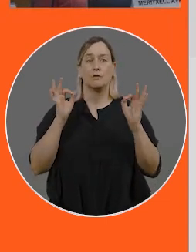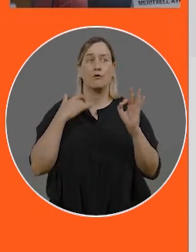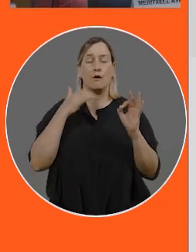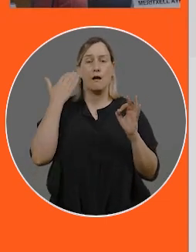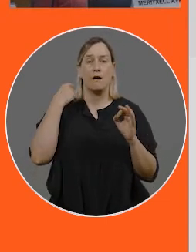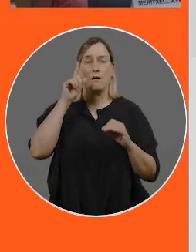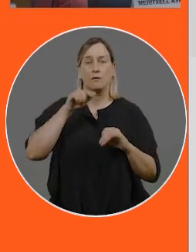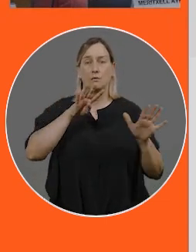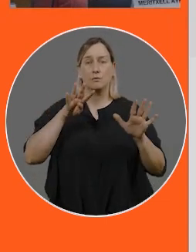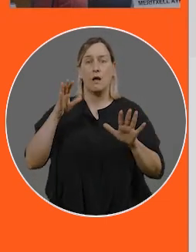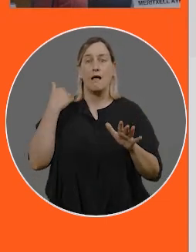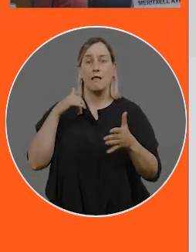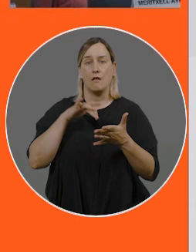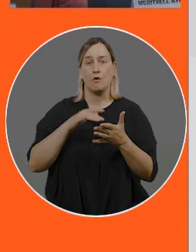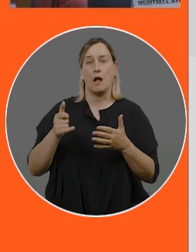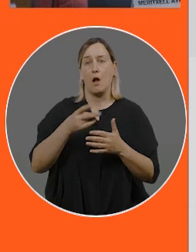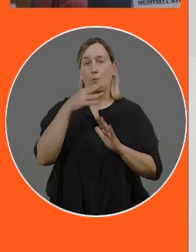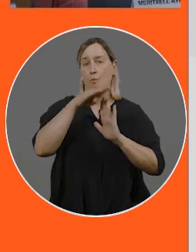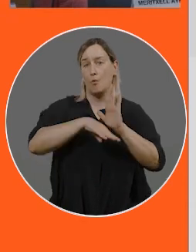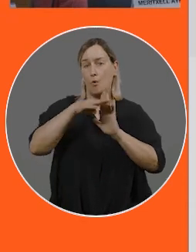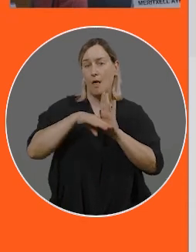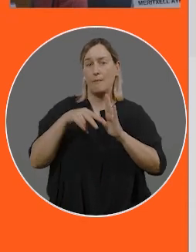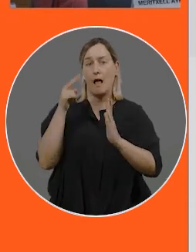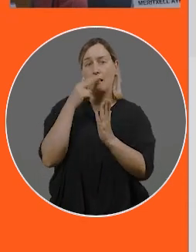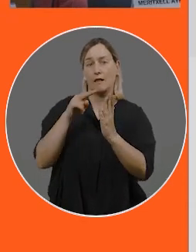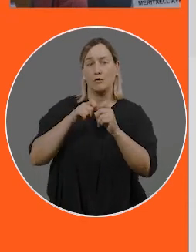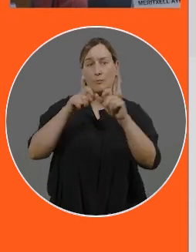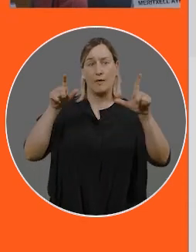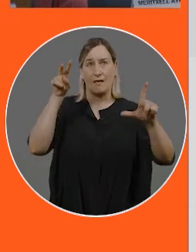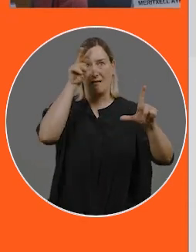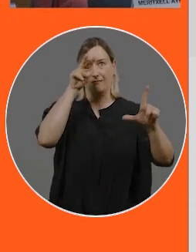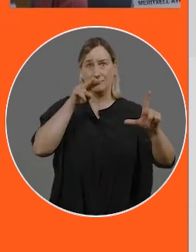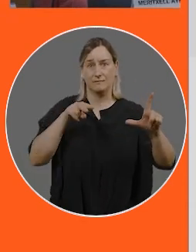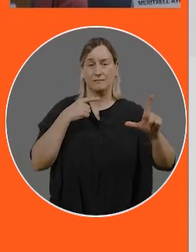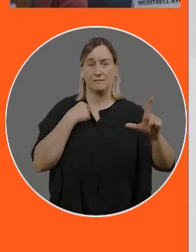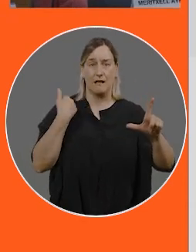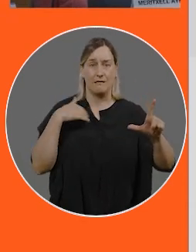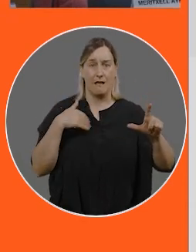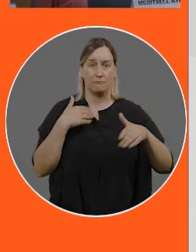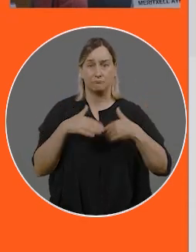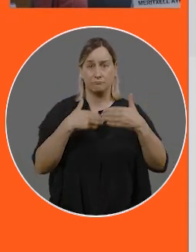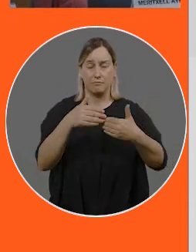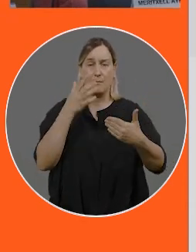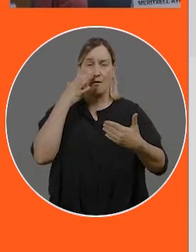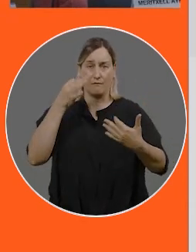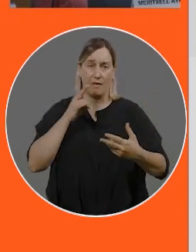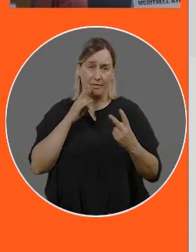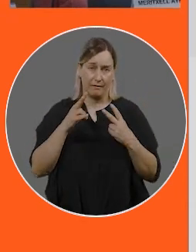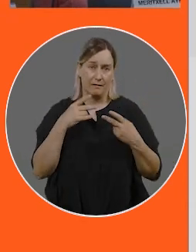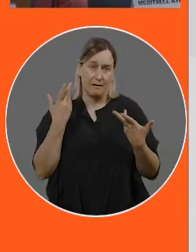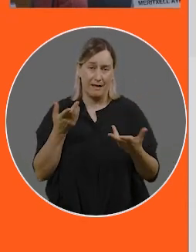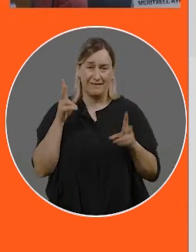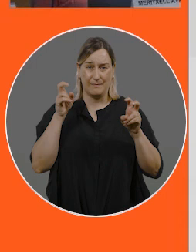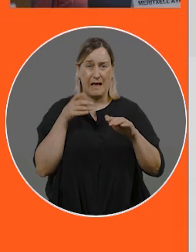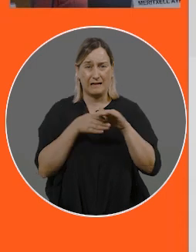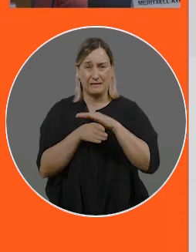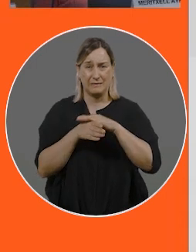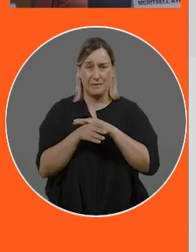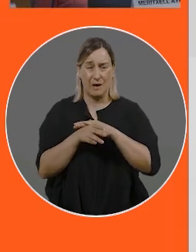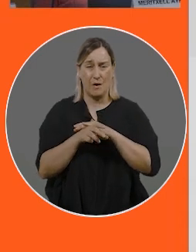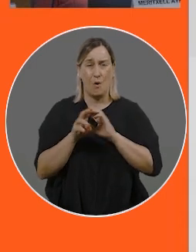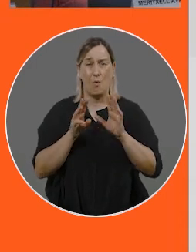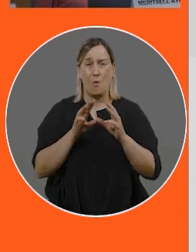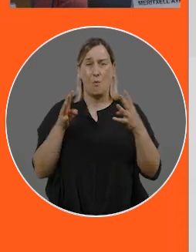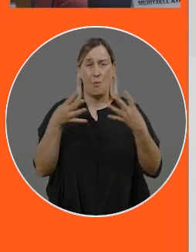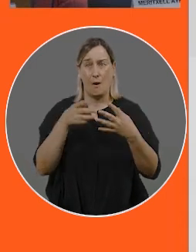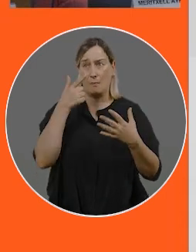alguns lectors de pantalla i la cosa començava a anar endavant, però també us diré que l'accessibilitat a les pàgines web era un